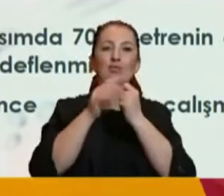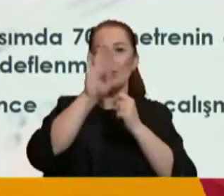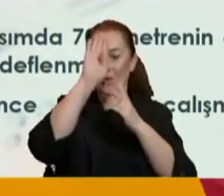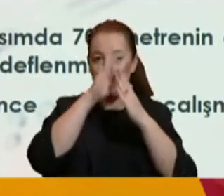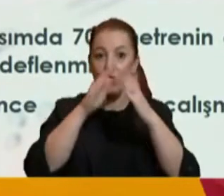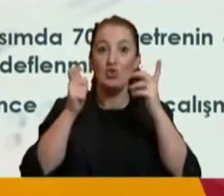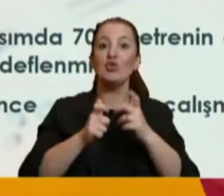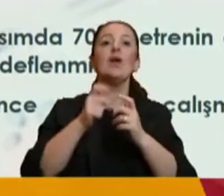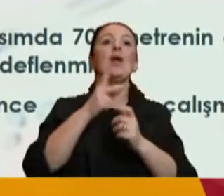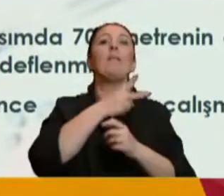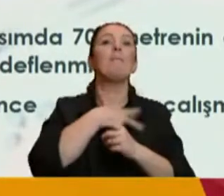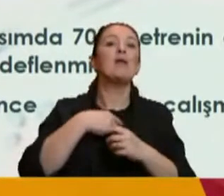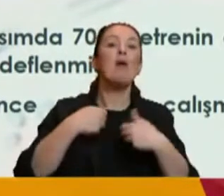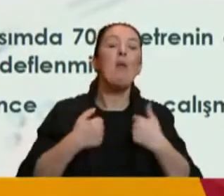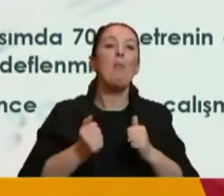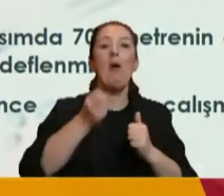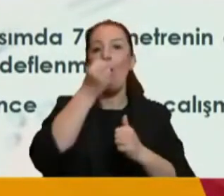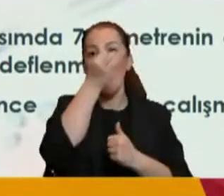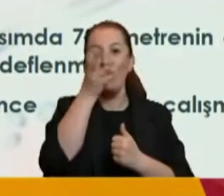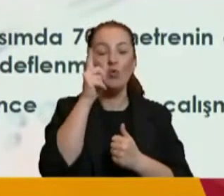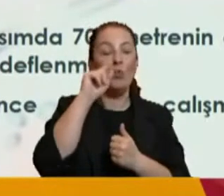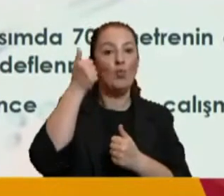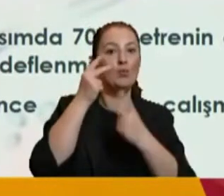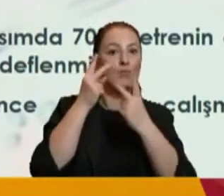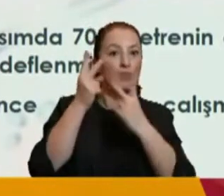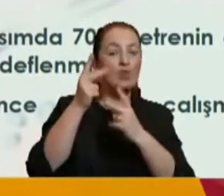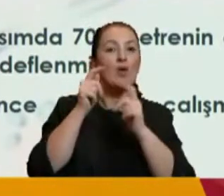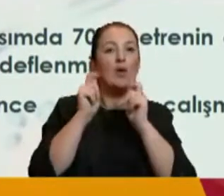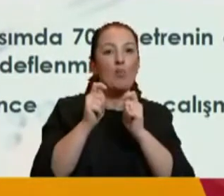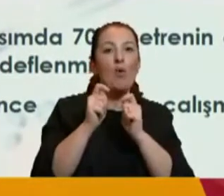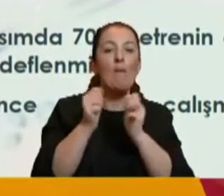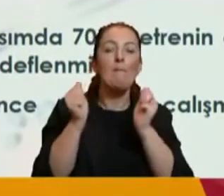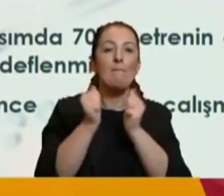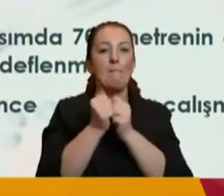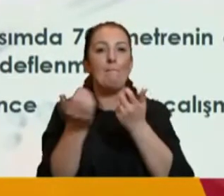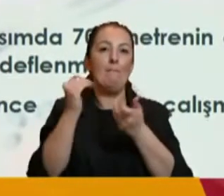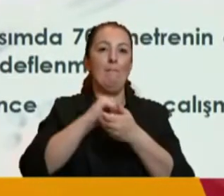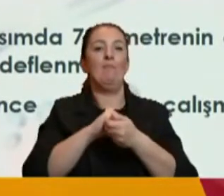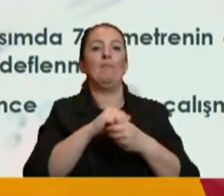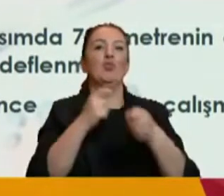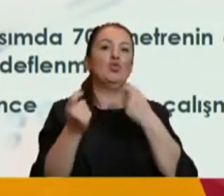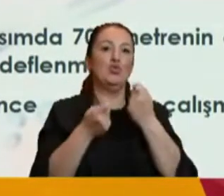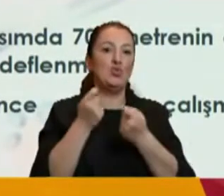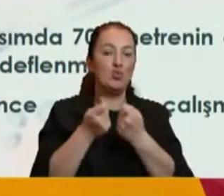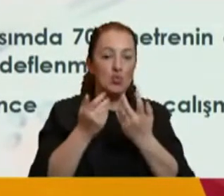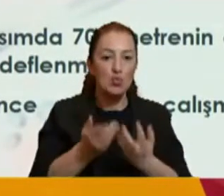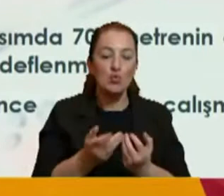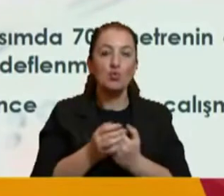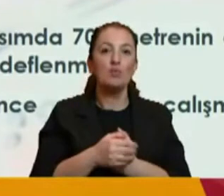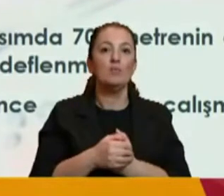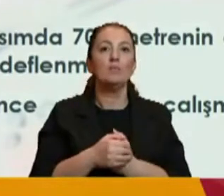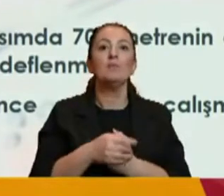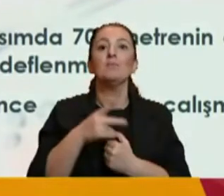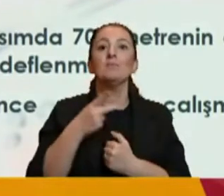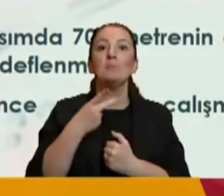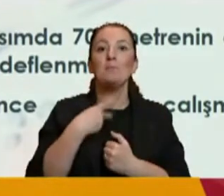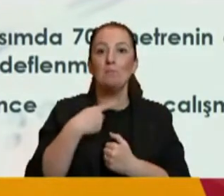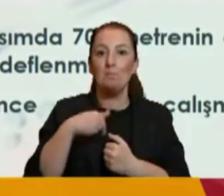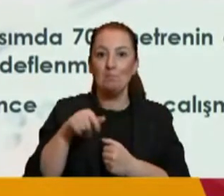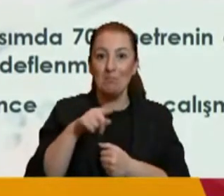Park Bahçeler Müdürlüğü yapıyor birlikte kol çalışıyoruz bizim